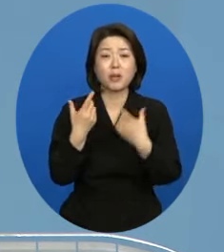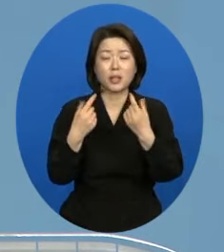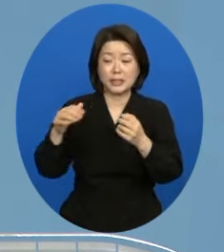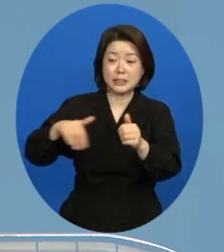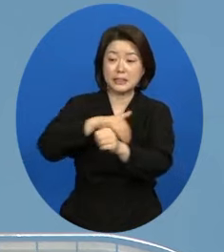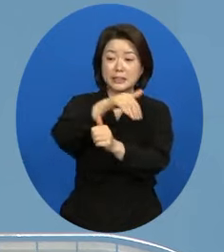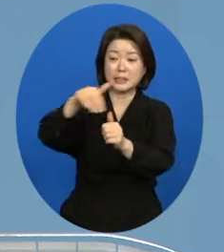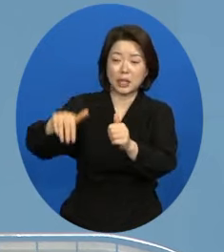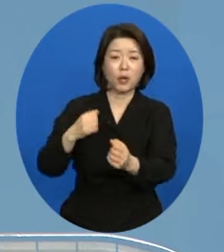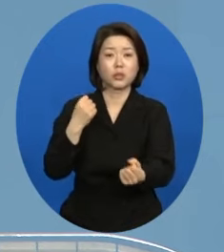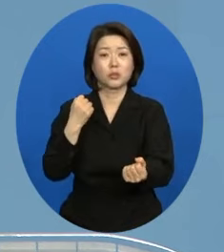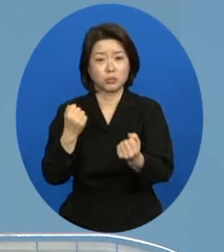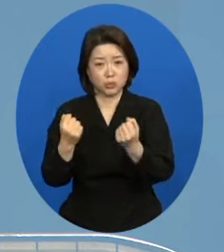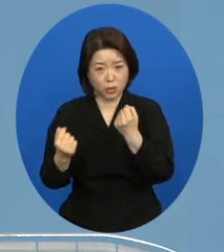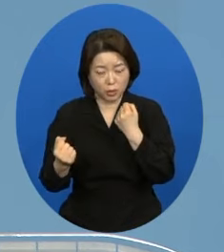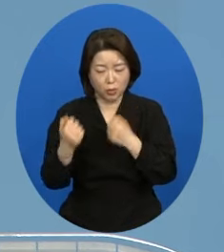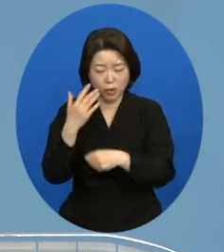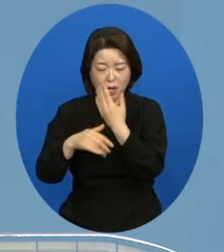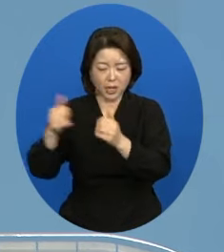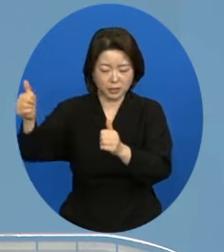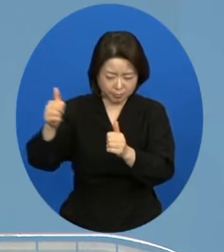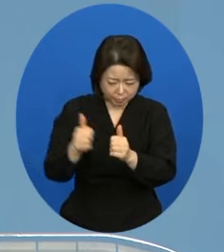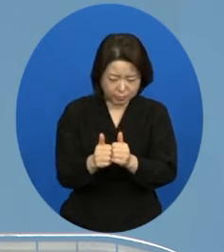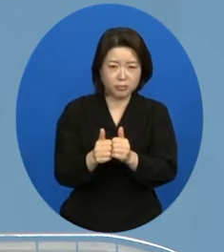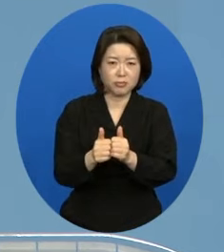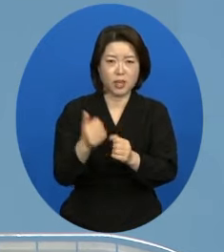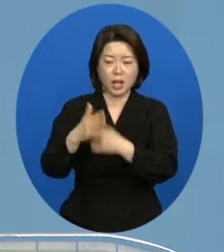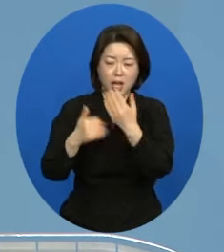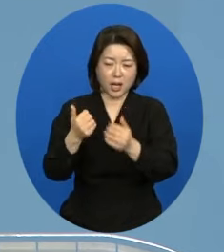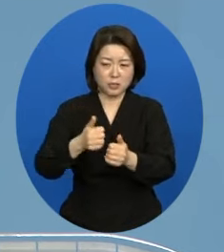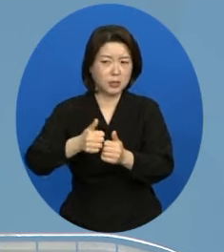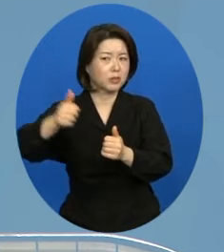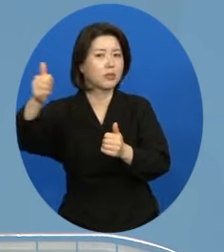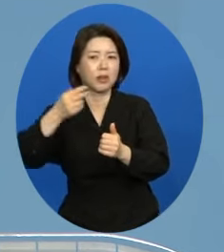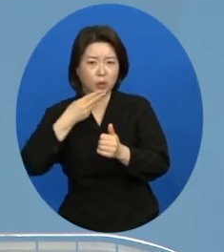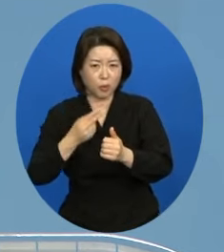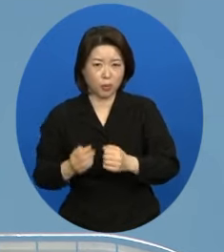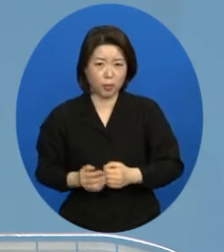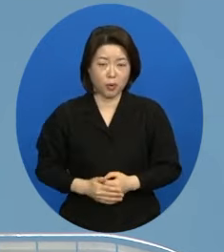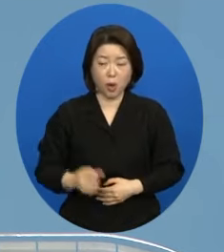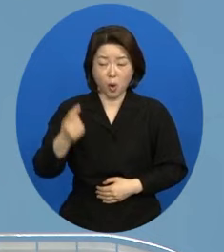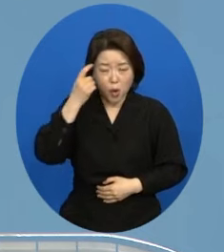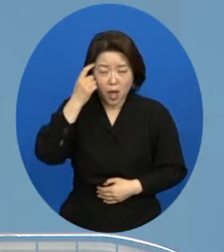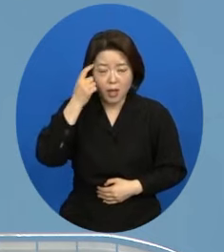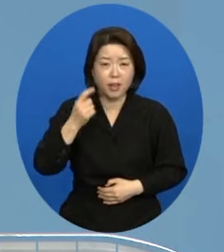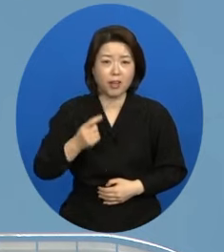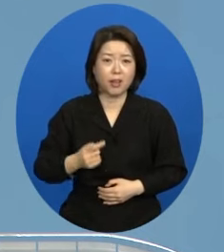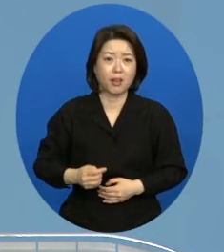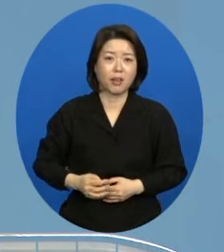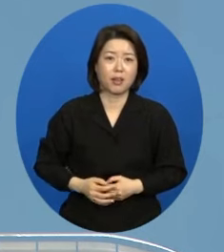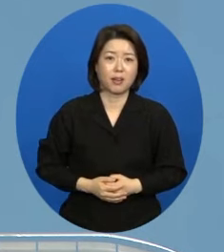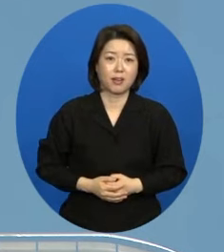상황 속에서도 하나님 함께하셨고 하나님은 떠나지 않으셨고 그 왜 그